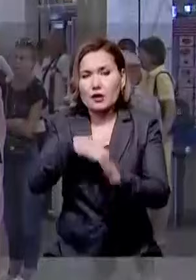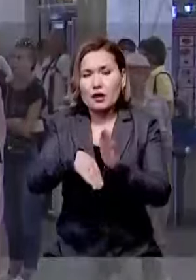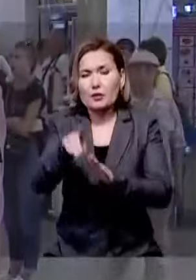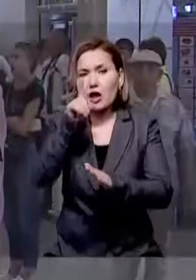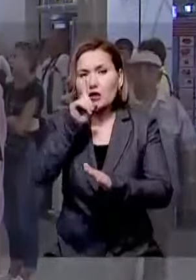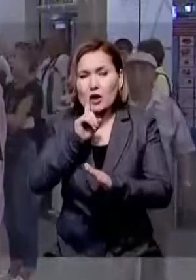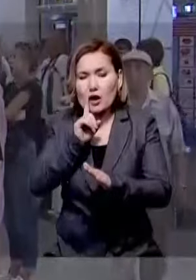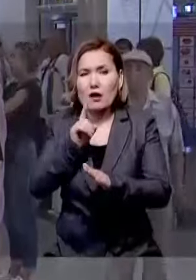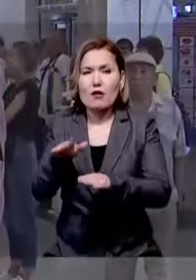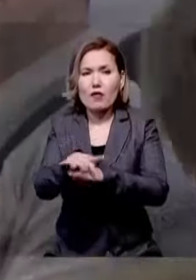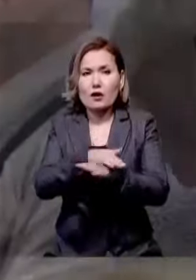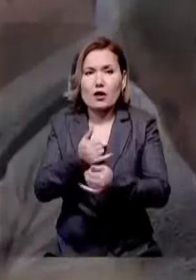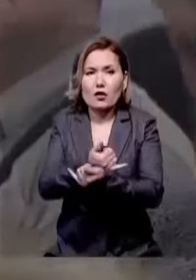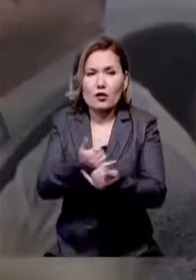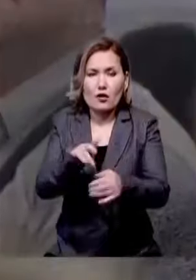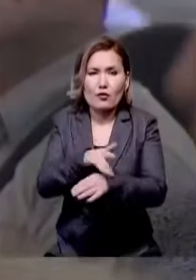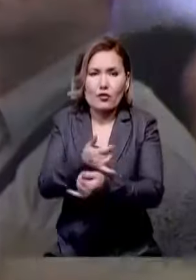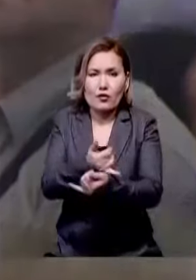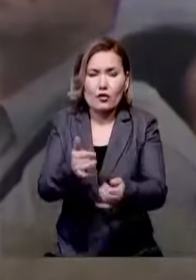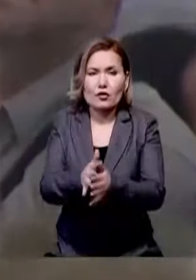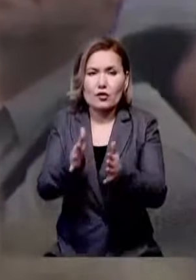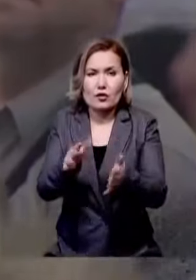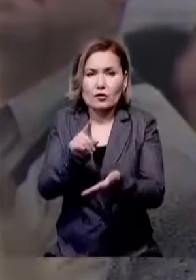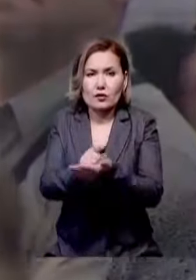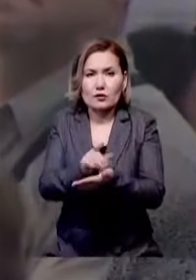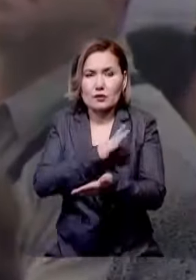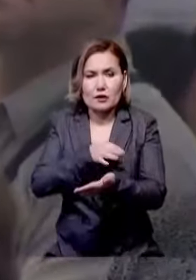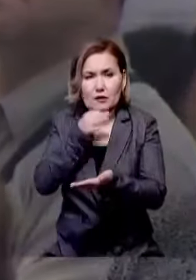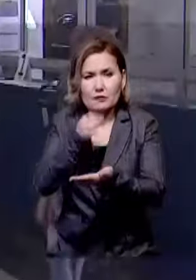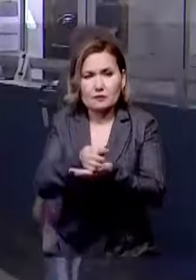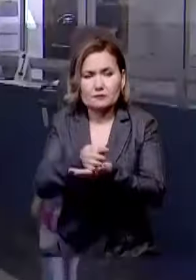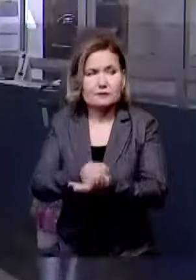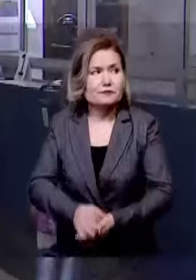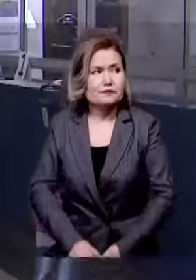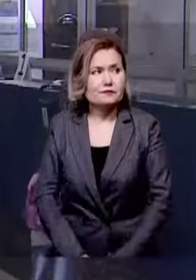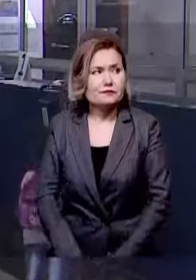жоғары деңгейін қамтамасыз етуге тиіс, деді ол.